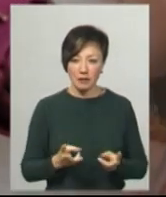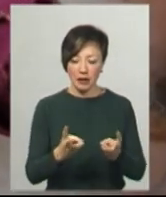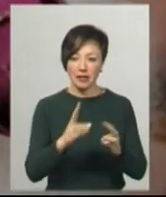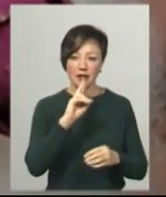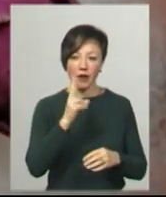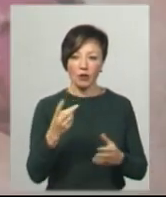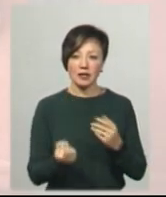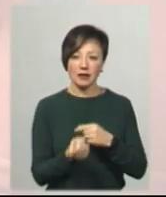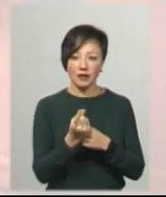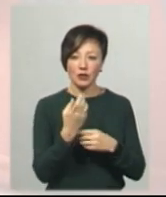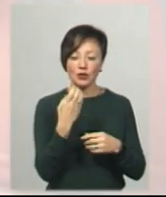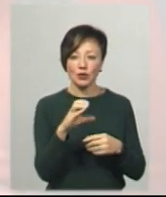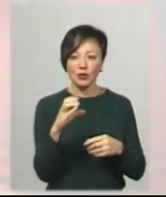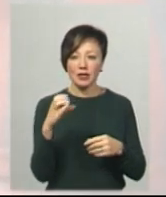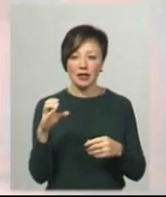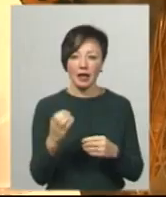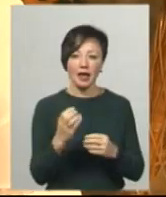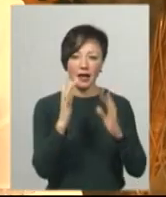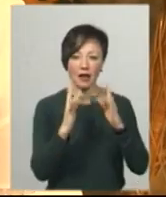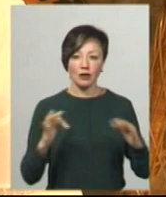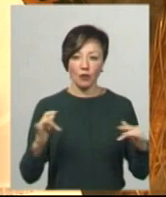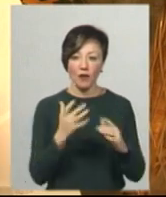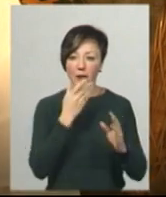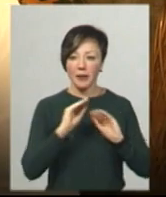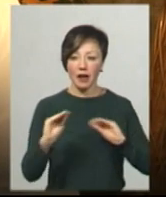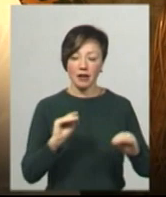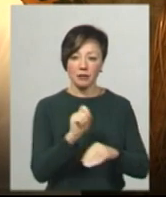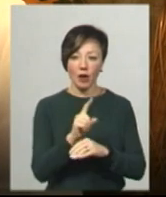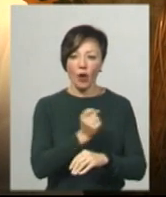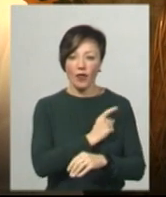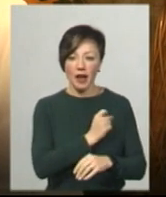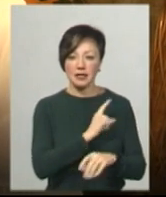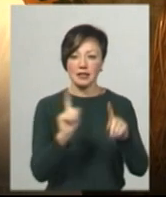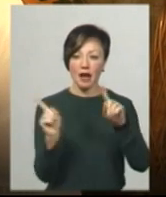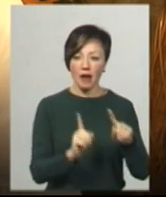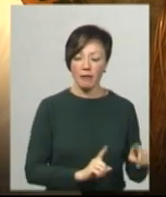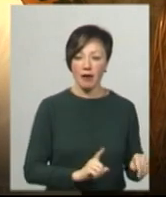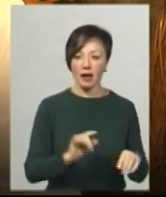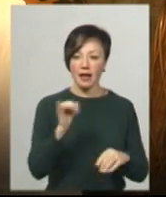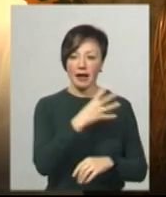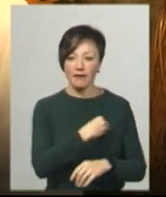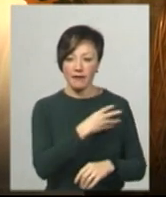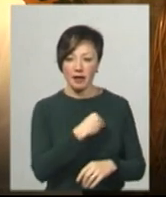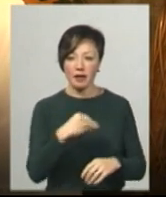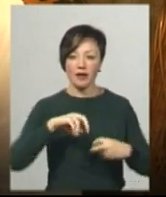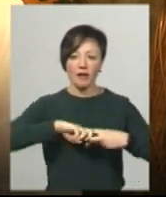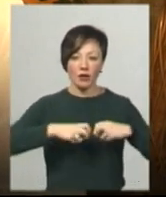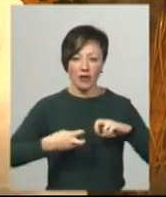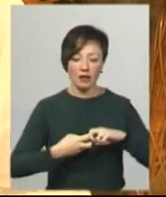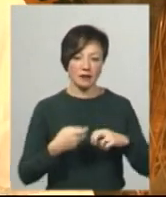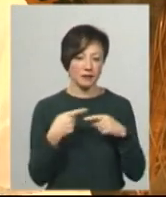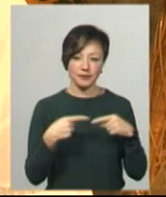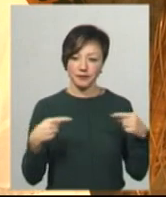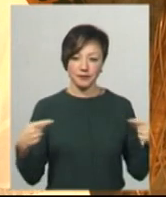два роки з'явилися сотні ялинкових прикрас для замовників. Дуже багато і Одеса, і Закарпаття, і Львів, і Мано-Франківськ.